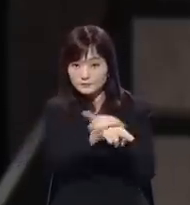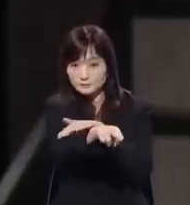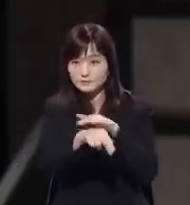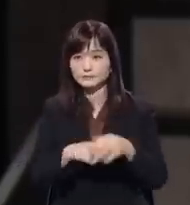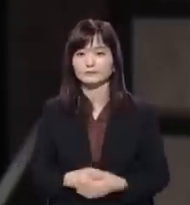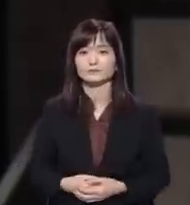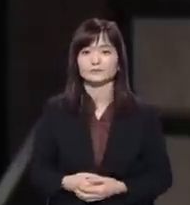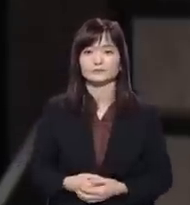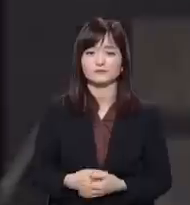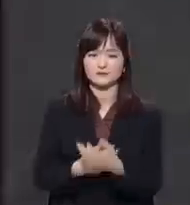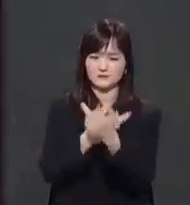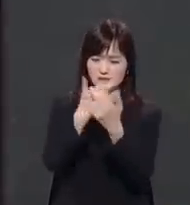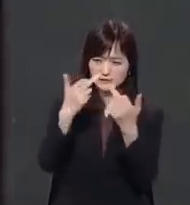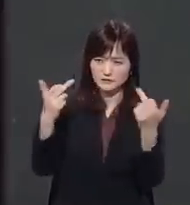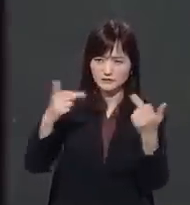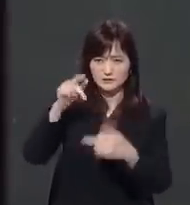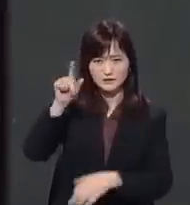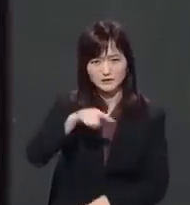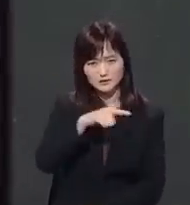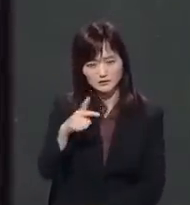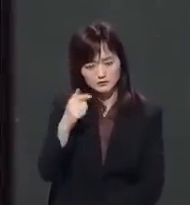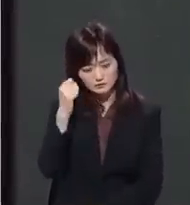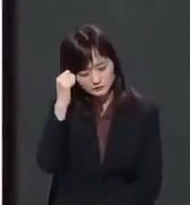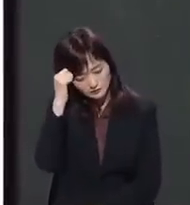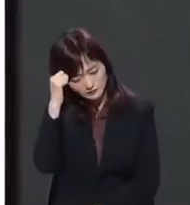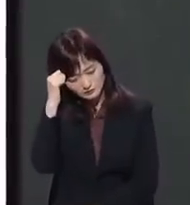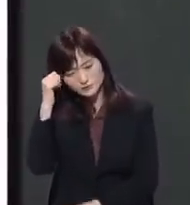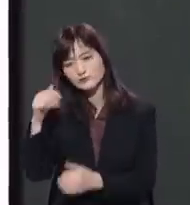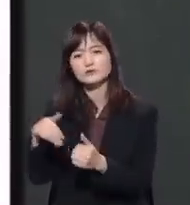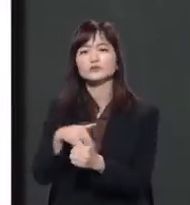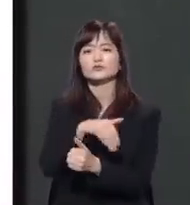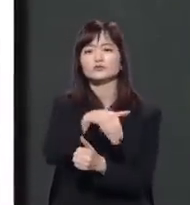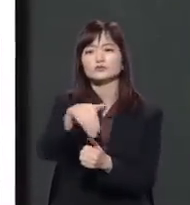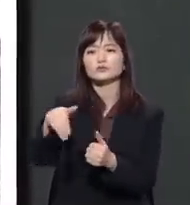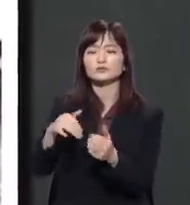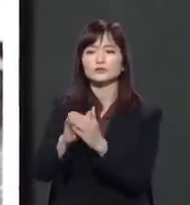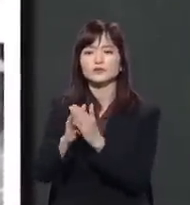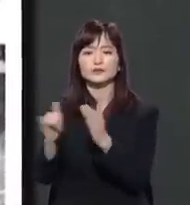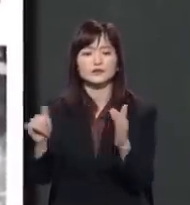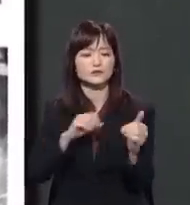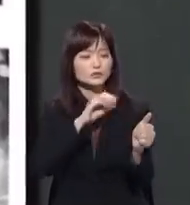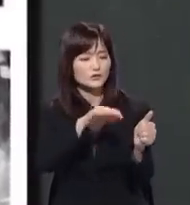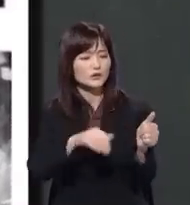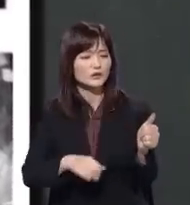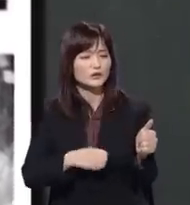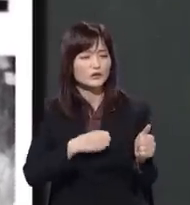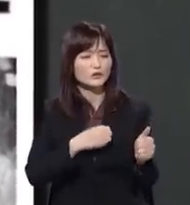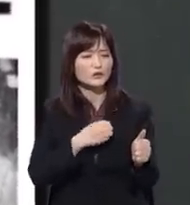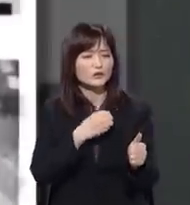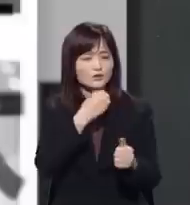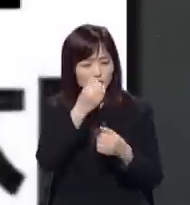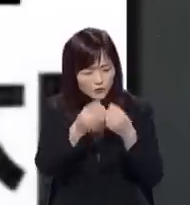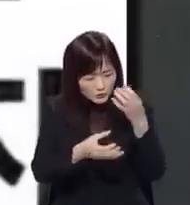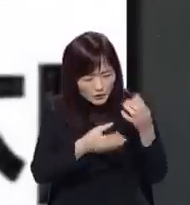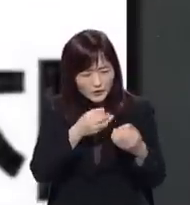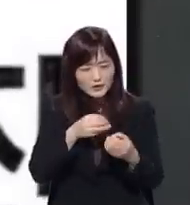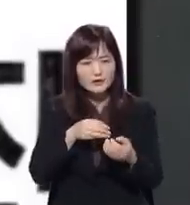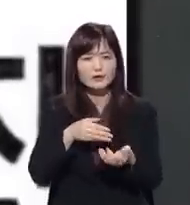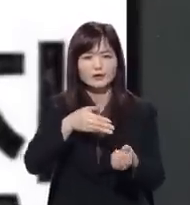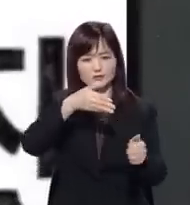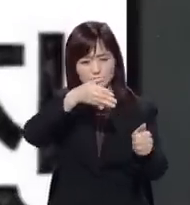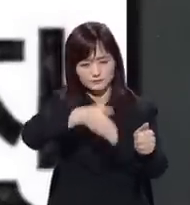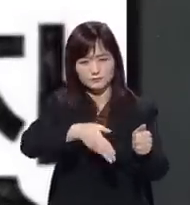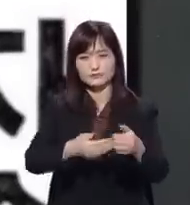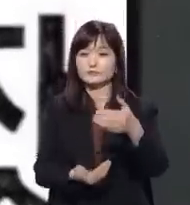뒷산에서 하룻밤을 세우고 난 그 2보가 이제 주위에 있는 가족들이 이제 자수를 하라고 권유를 해 가지고 그때가 이제